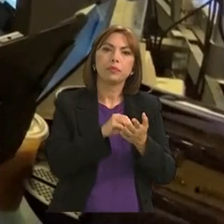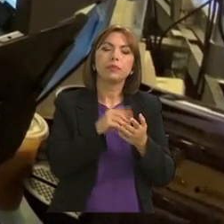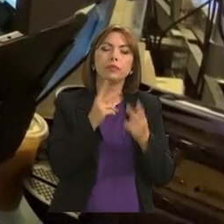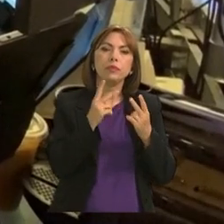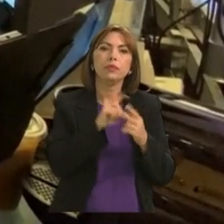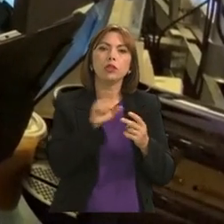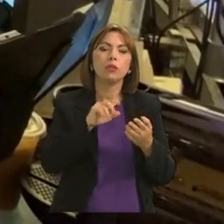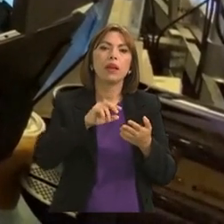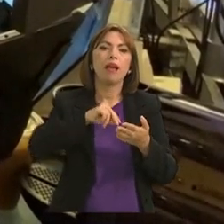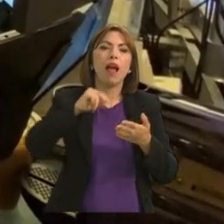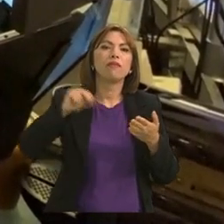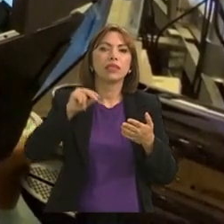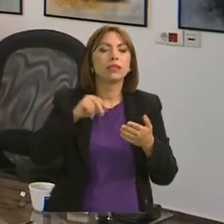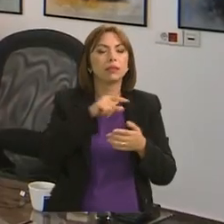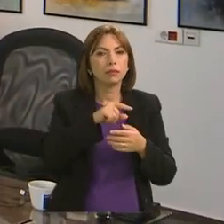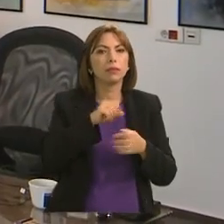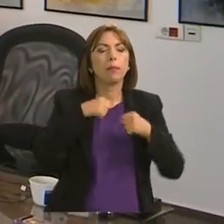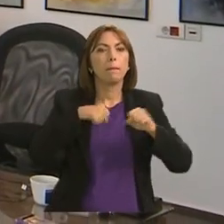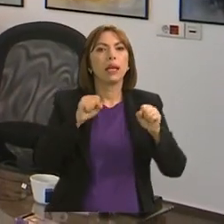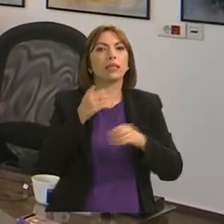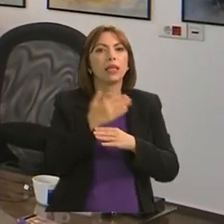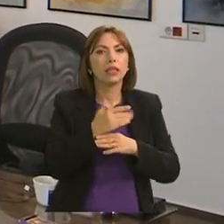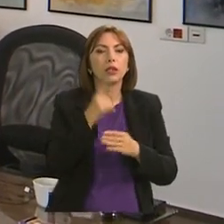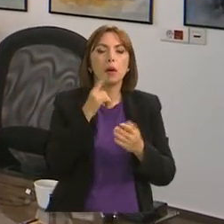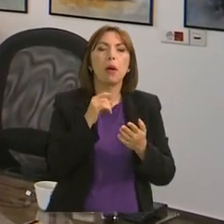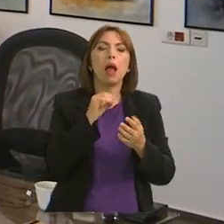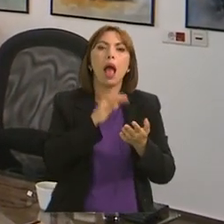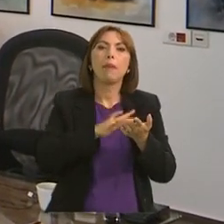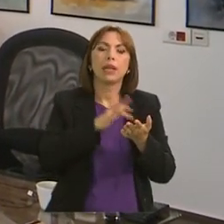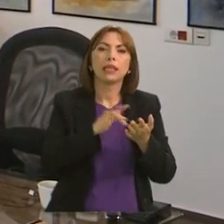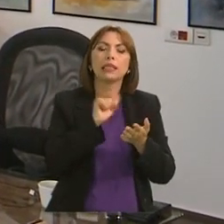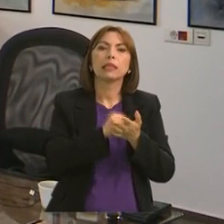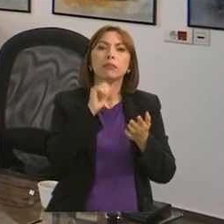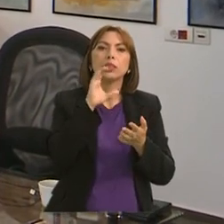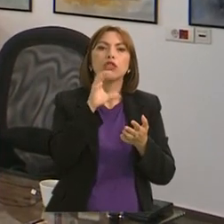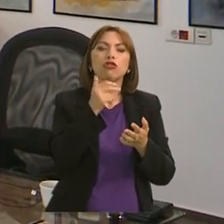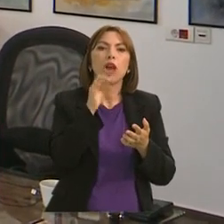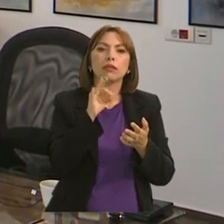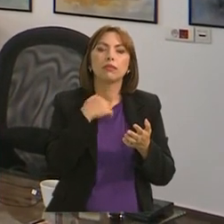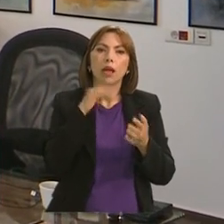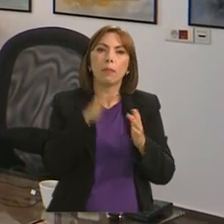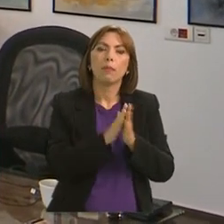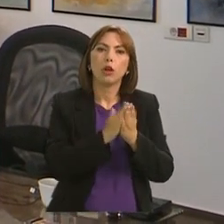de avizul Băncii Naționale. O aplicație tip chat. O aplicație tip chat în care am și portofel și pot